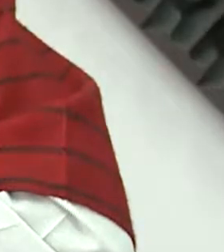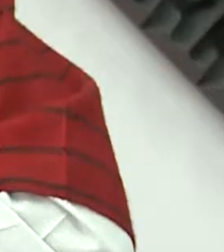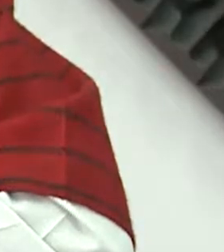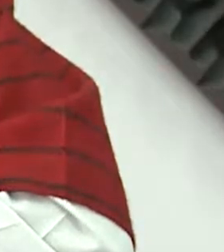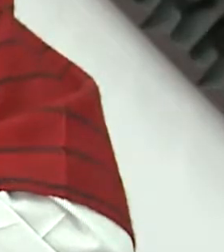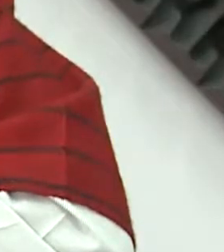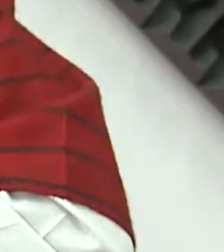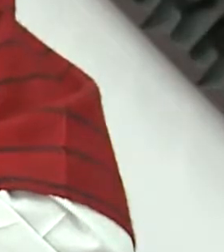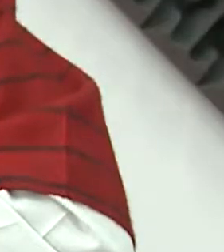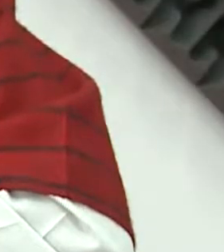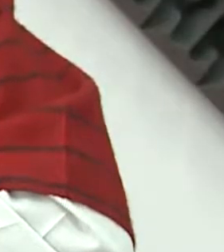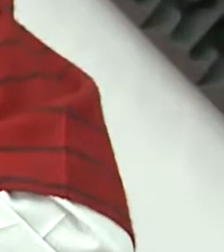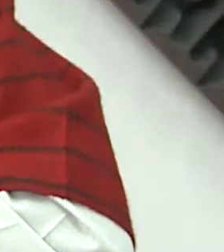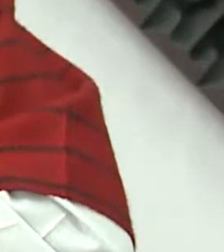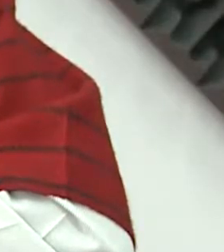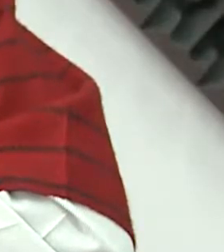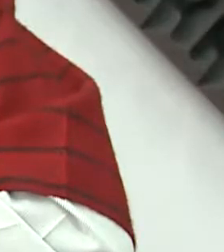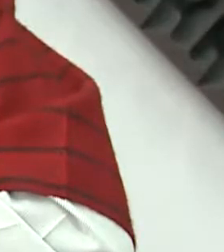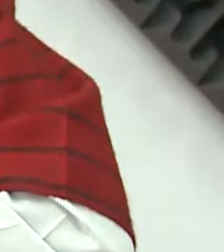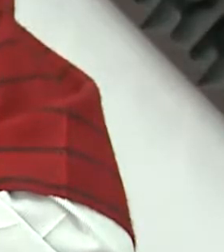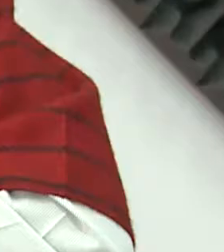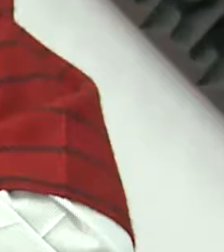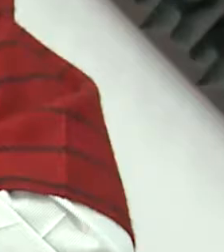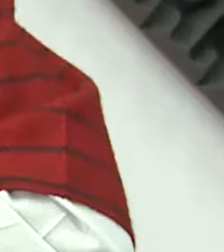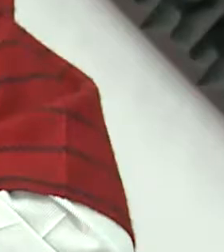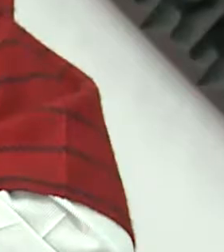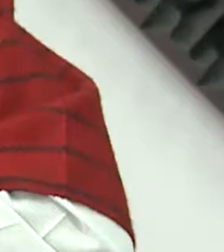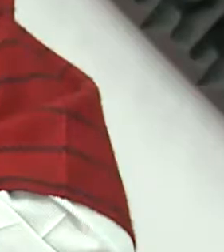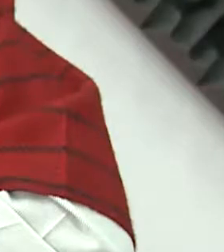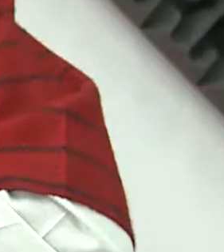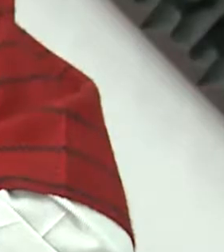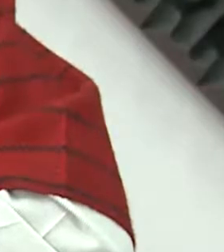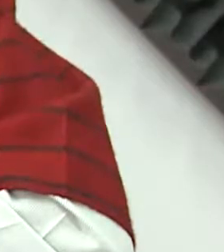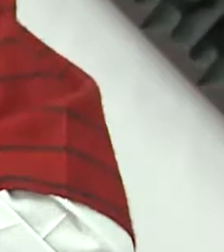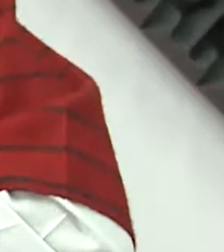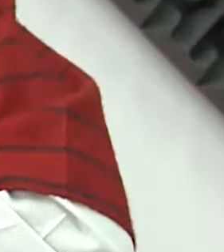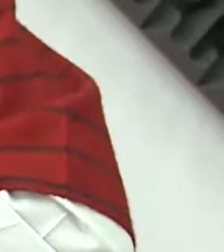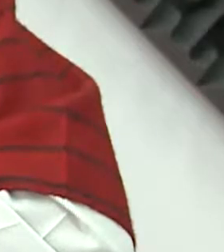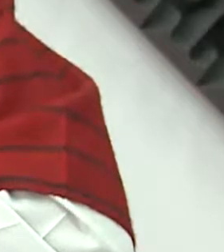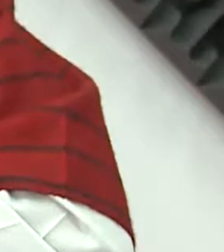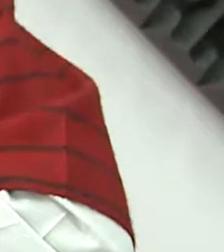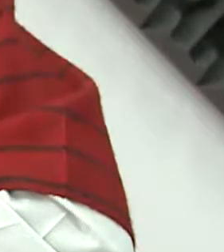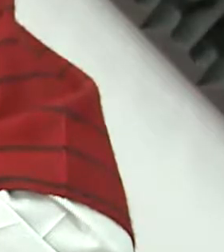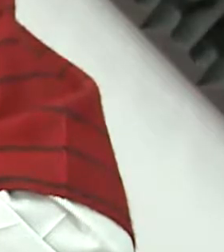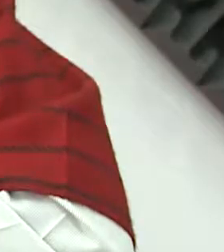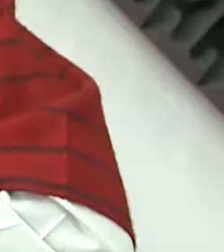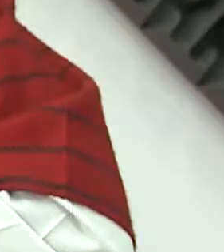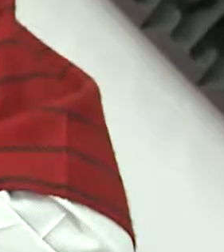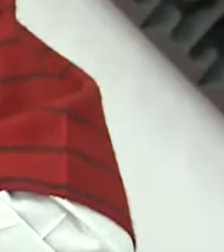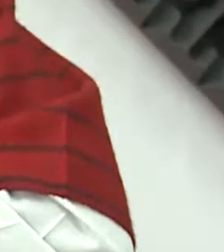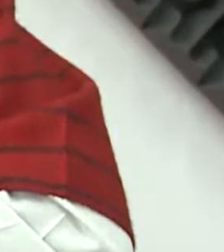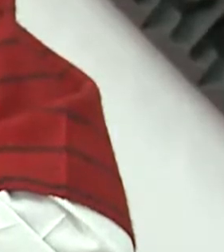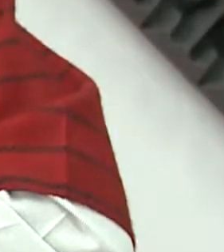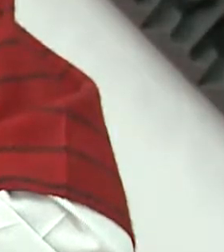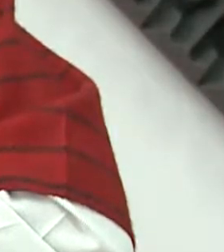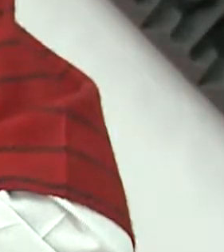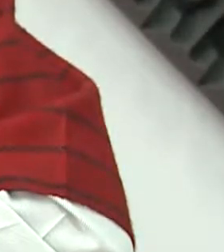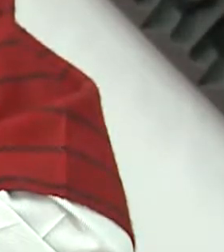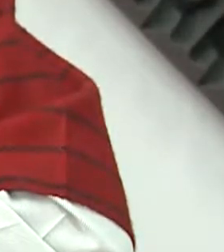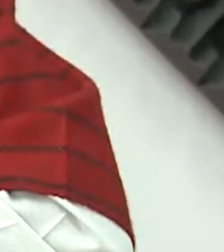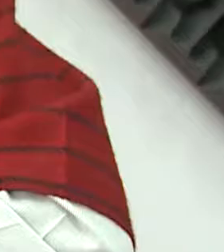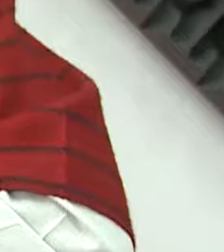Yankashpa, Katikushka, Takai Kutinka, Kai, Circunscripción Territorial Amazónica, Kai, Kamachimi, Kashna,